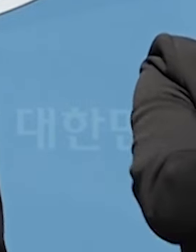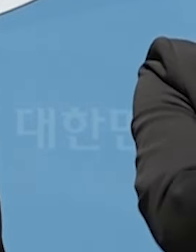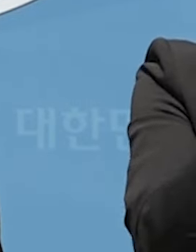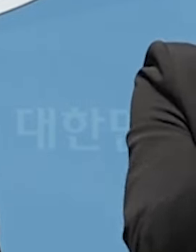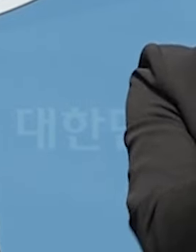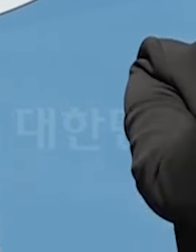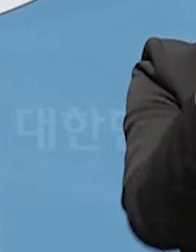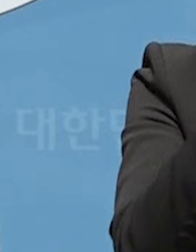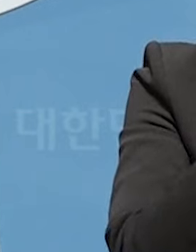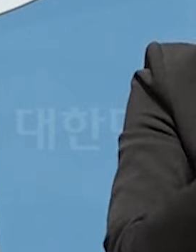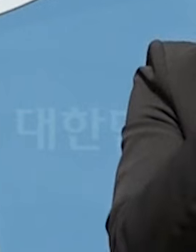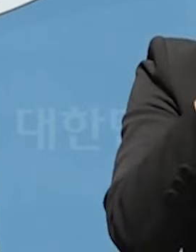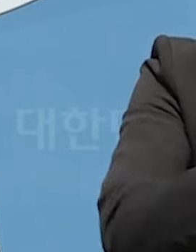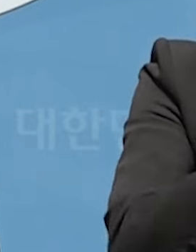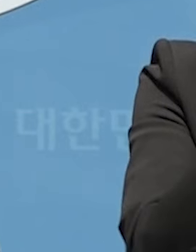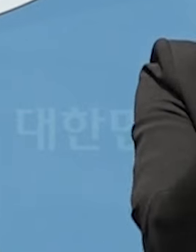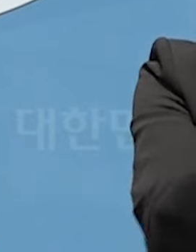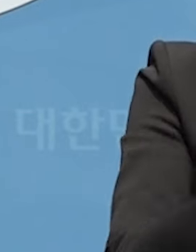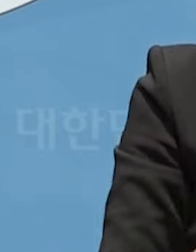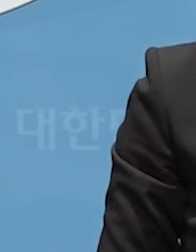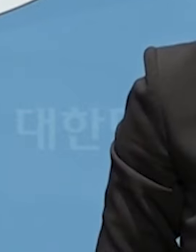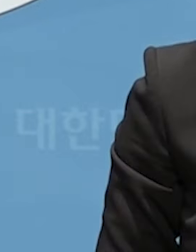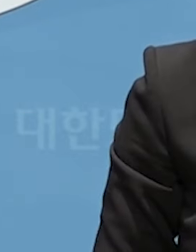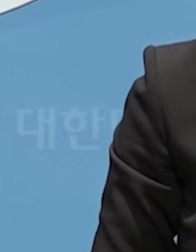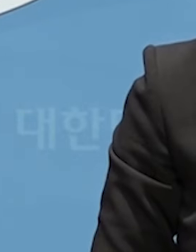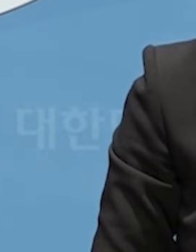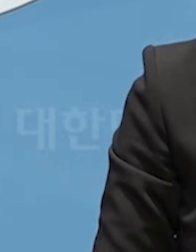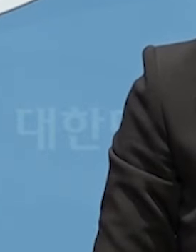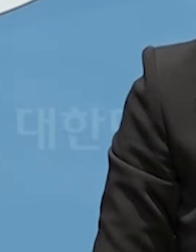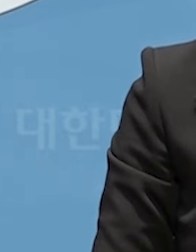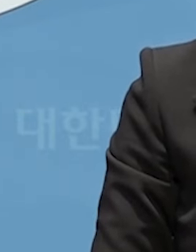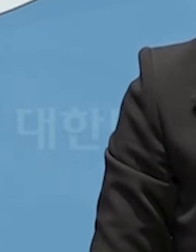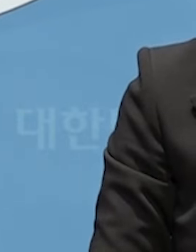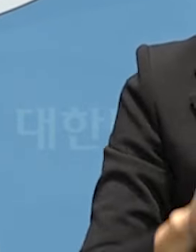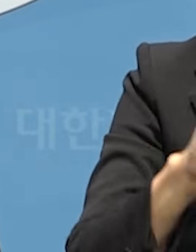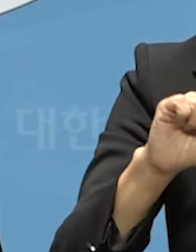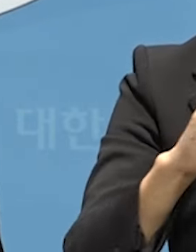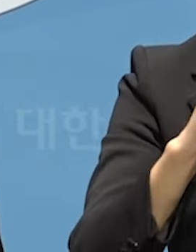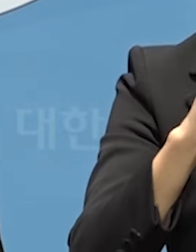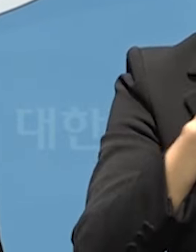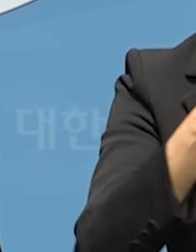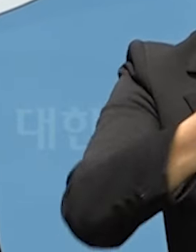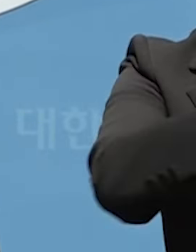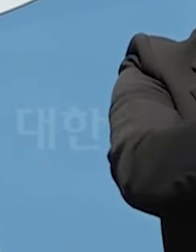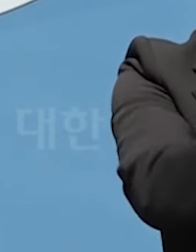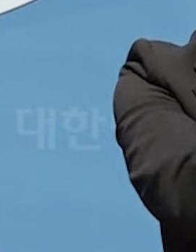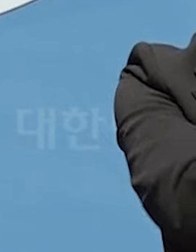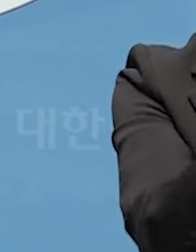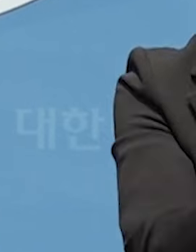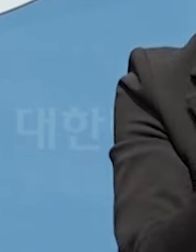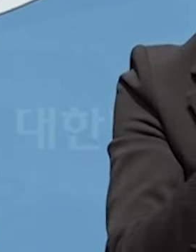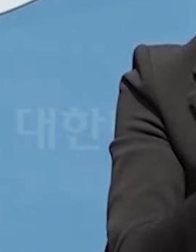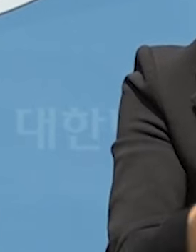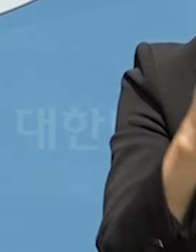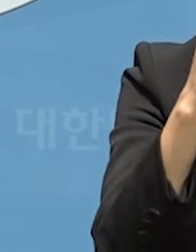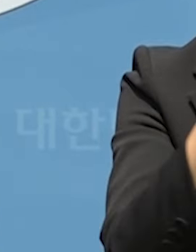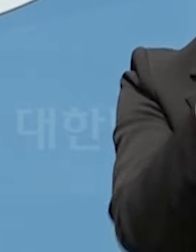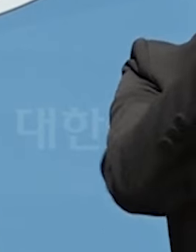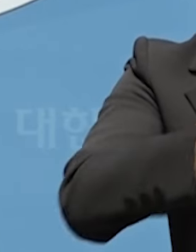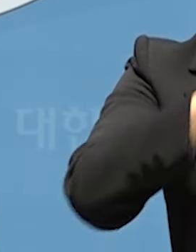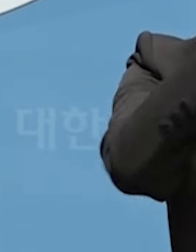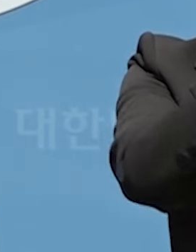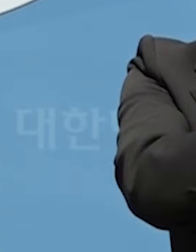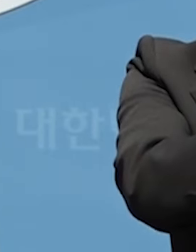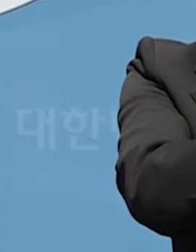위한 조치입니다 최근 민간임대주택 임대 계약이 종료된 후 주택 양도를